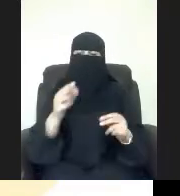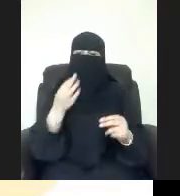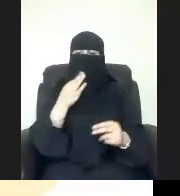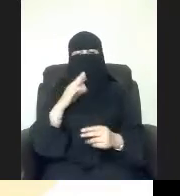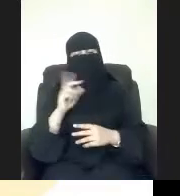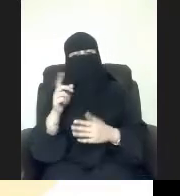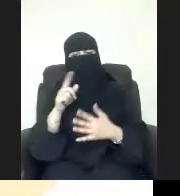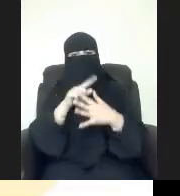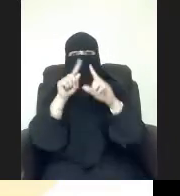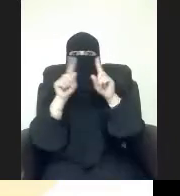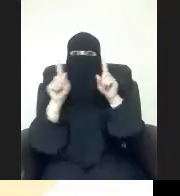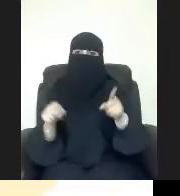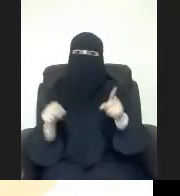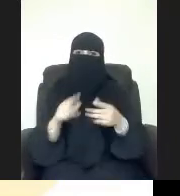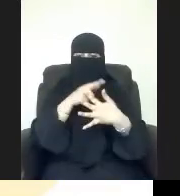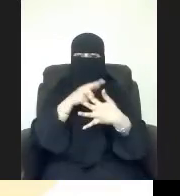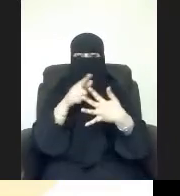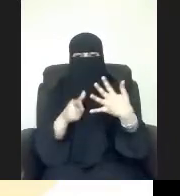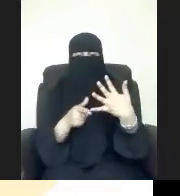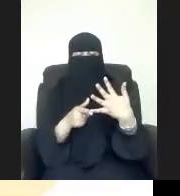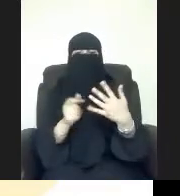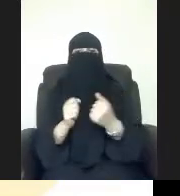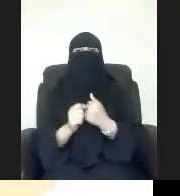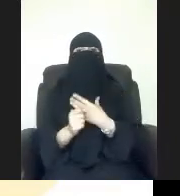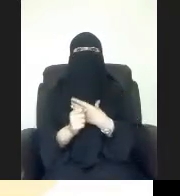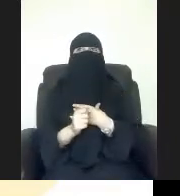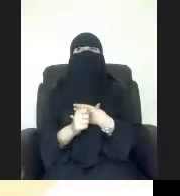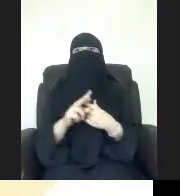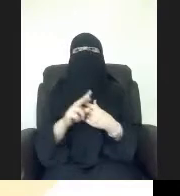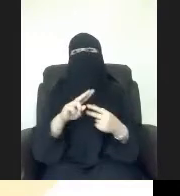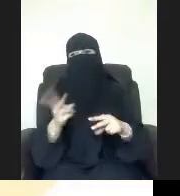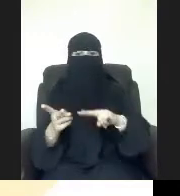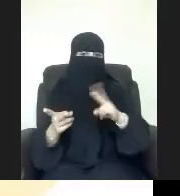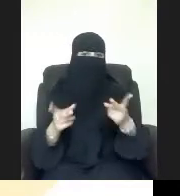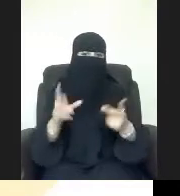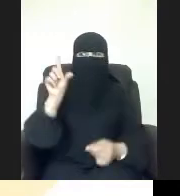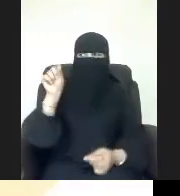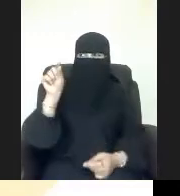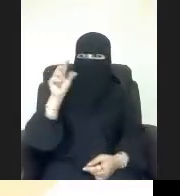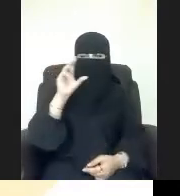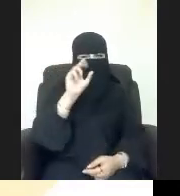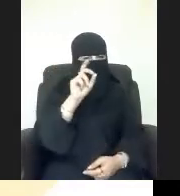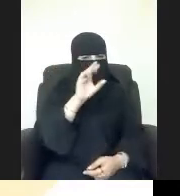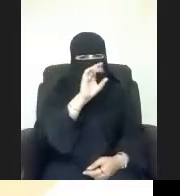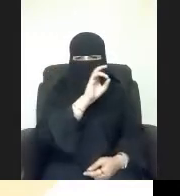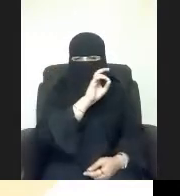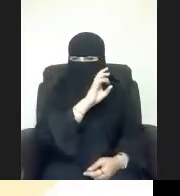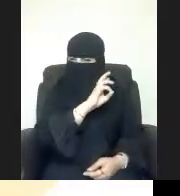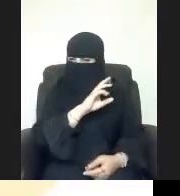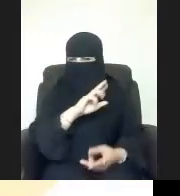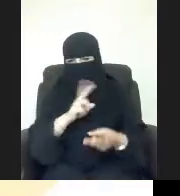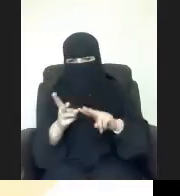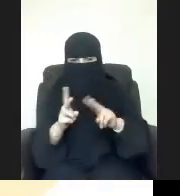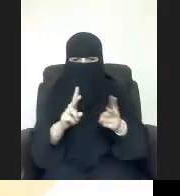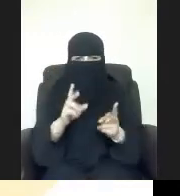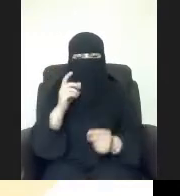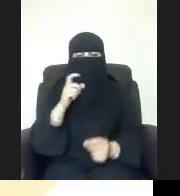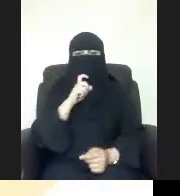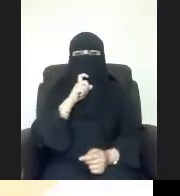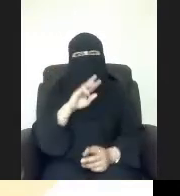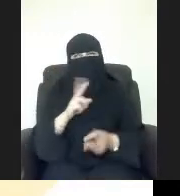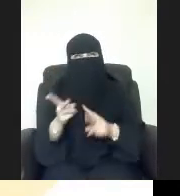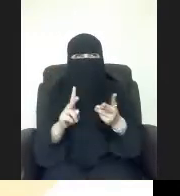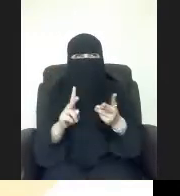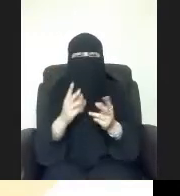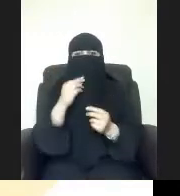فيها التعلم الإلكتروني. أيضا مراعاة الفروق الفردية وضمان عدم تأخر أحد تعليميا. لما يكون